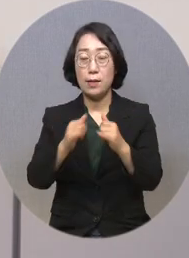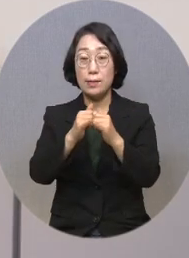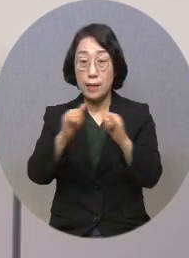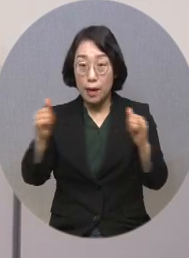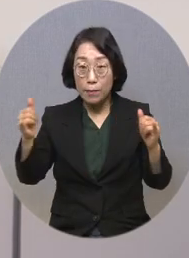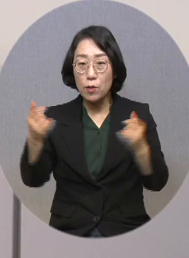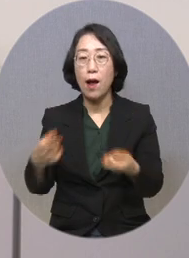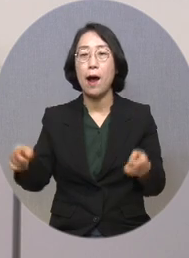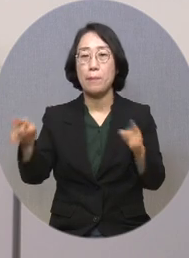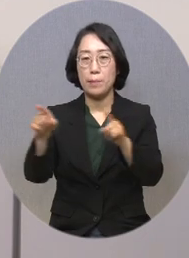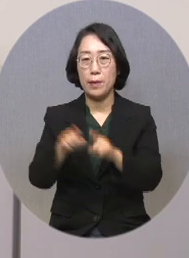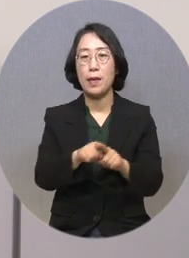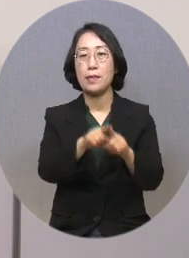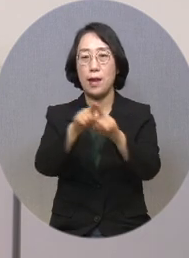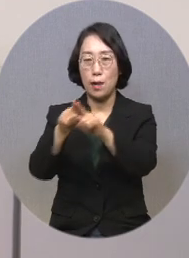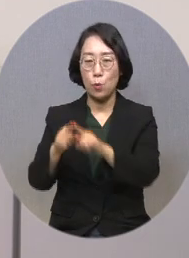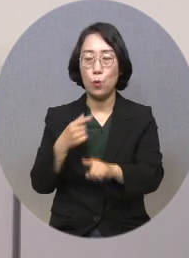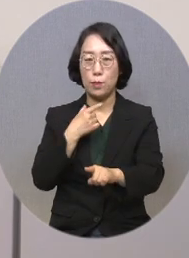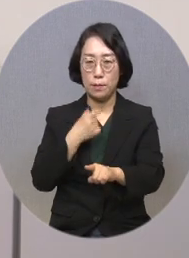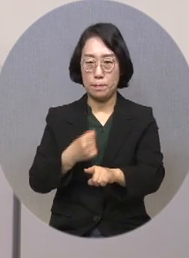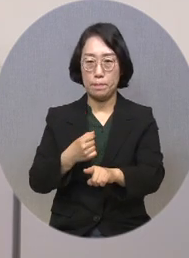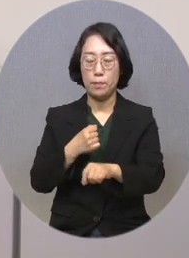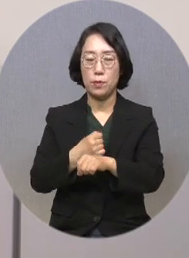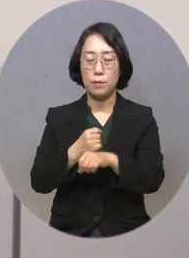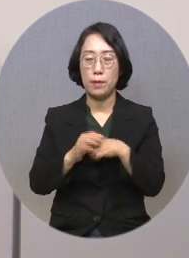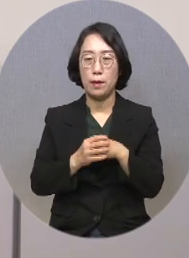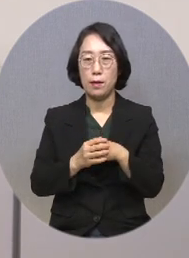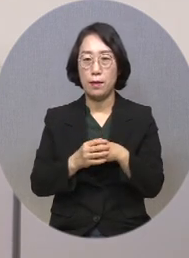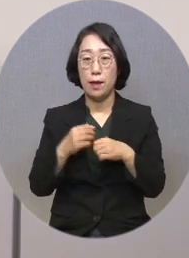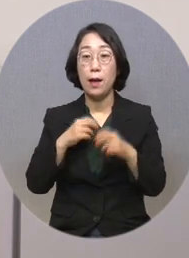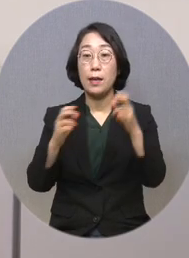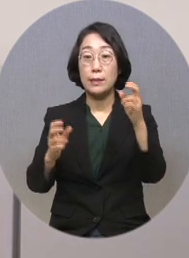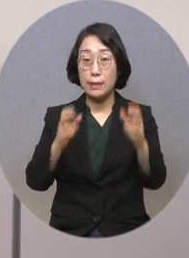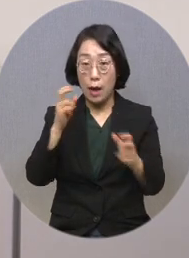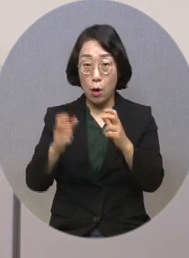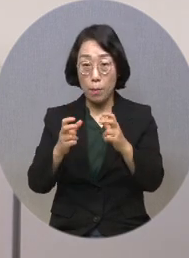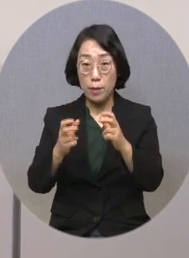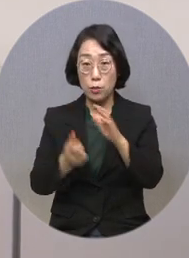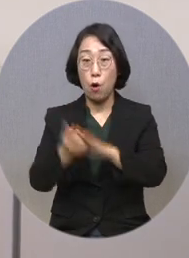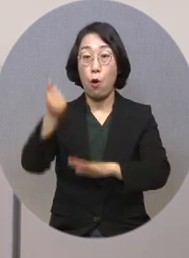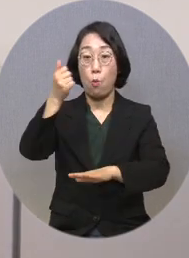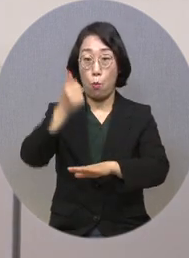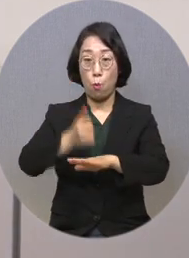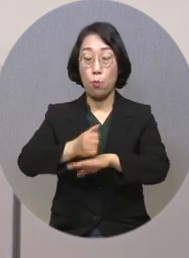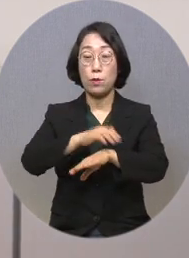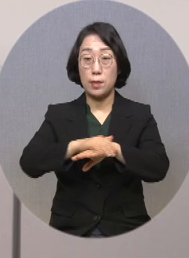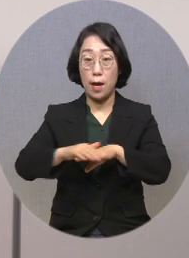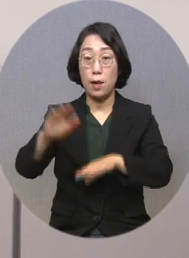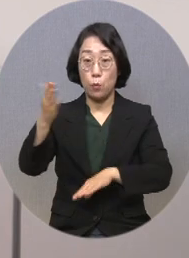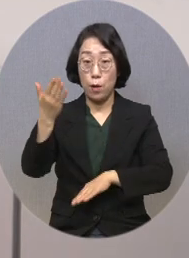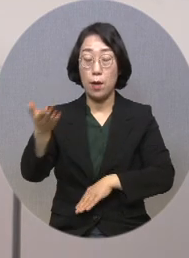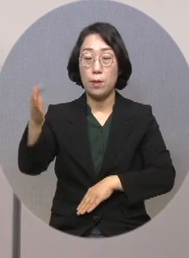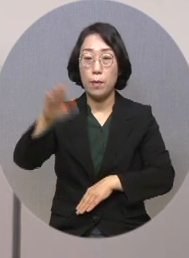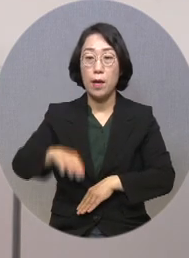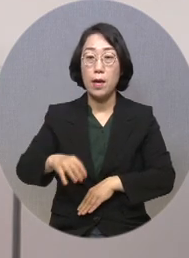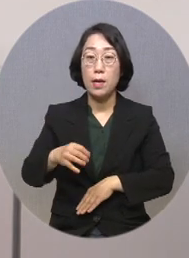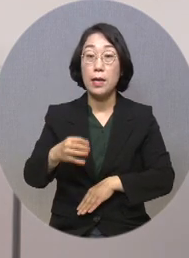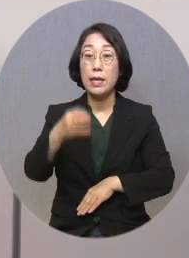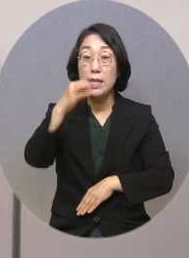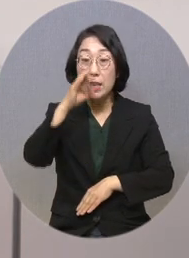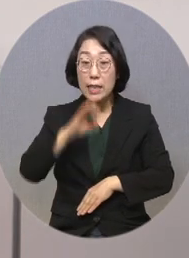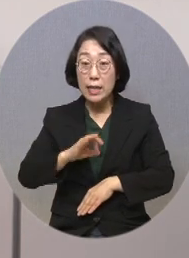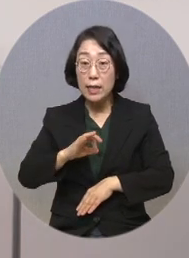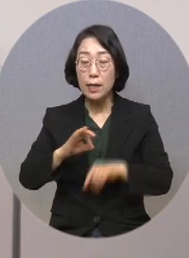사람들과 더불어 살고 싶었습니다. 내가 사업화에 성공했지만 그 이익을